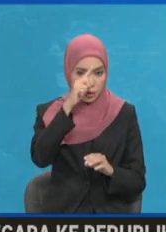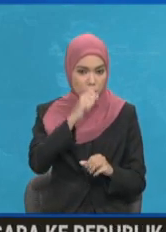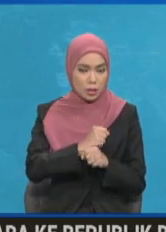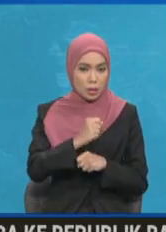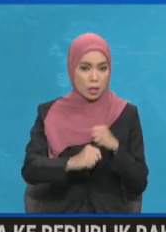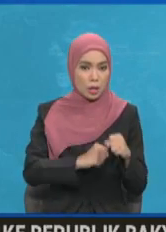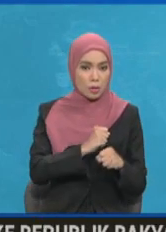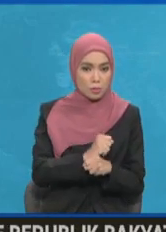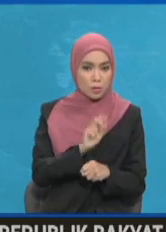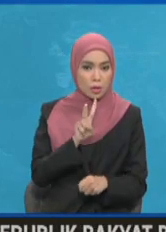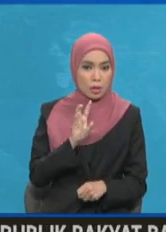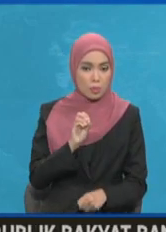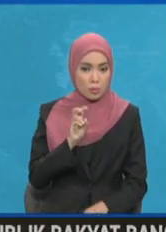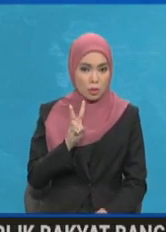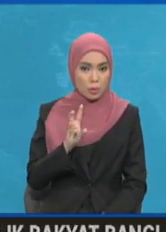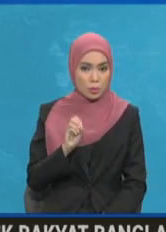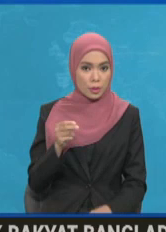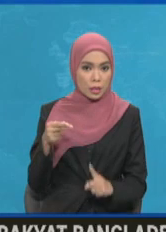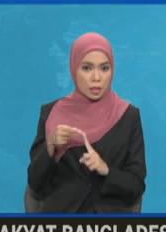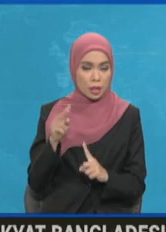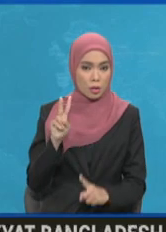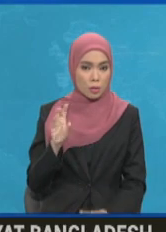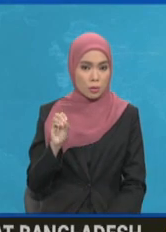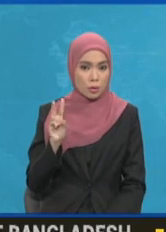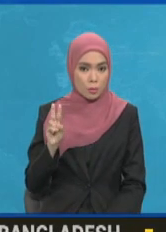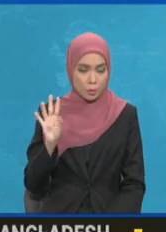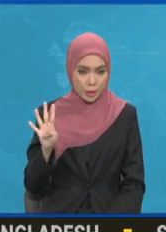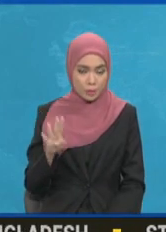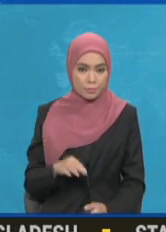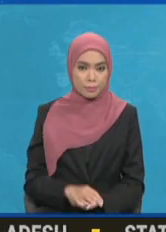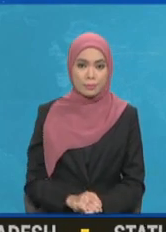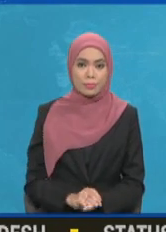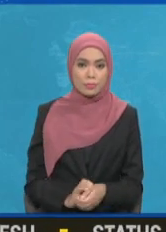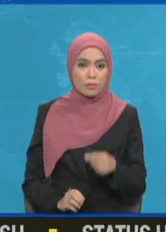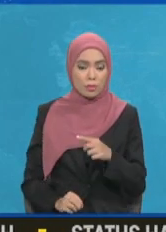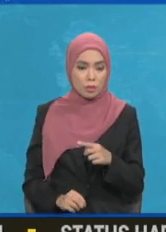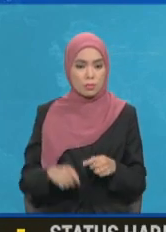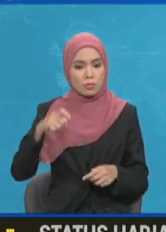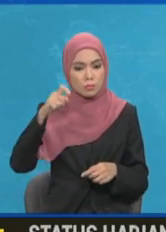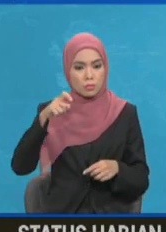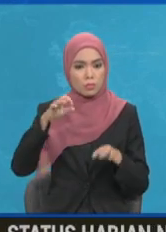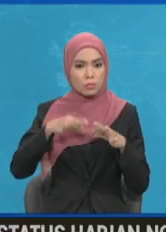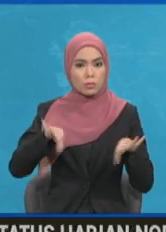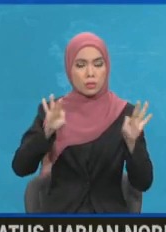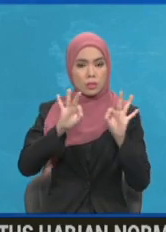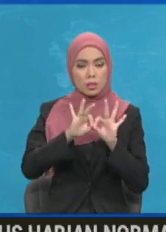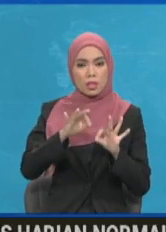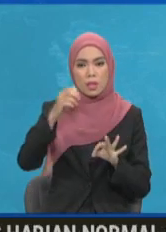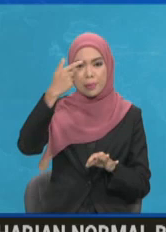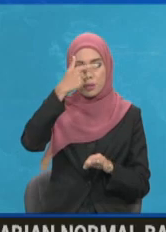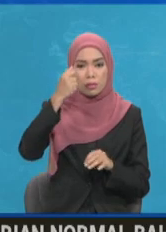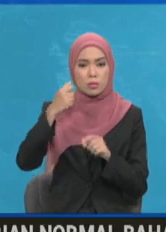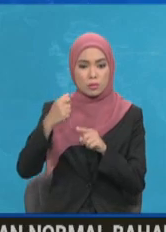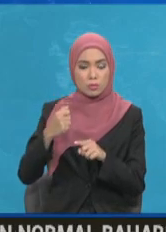2020-2024 langkah tersebut sangat penting dalam pengurusan rancangan strategiknya memandangkan Ia merupakan